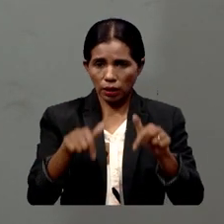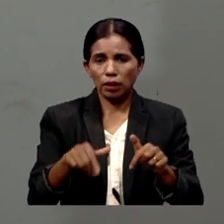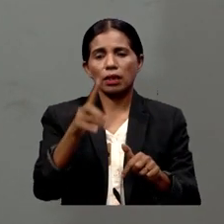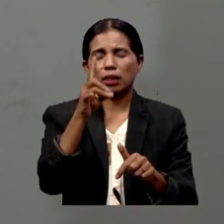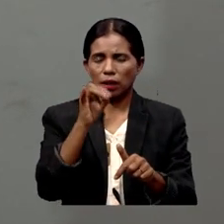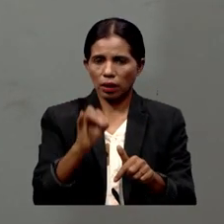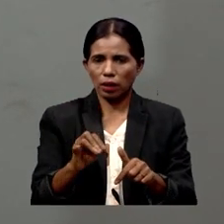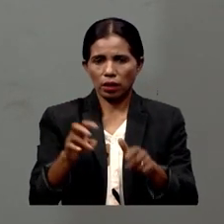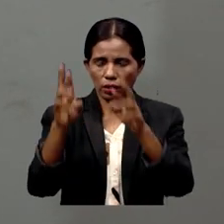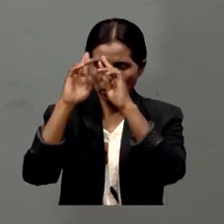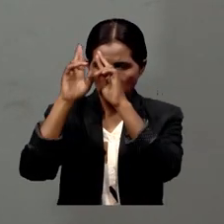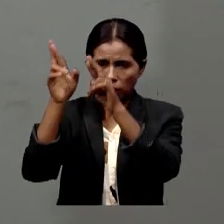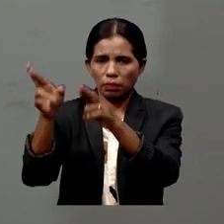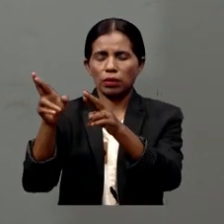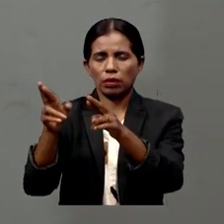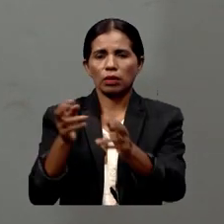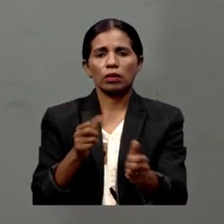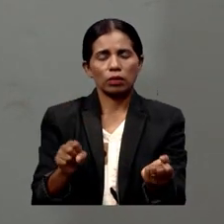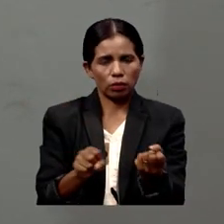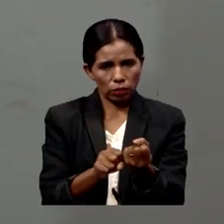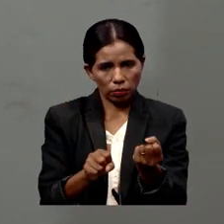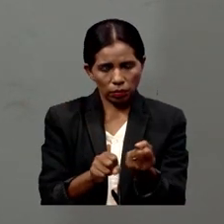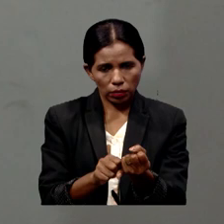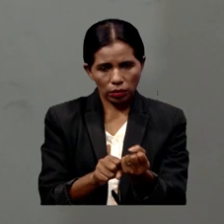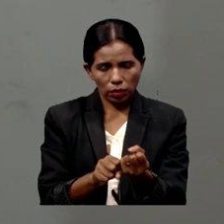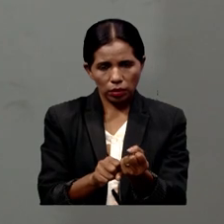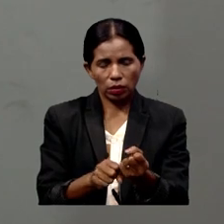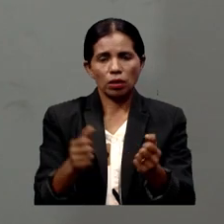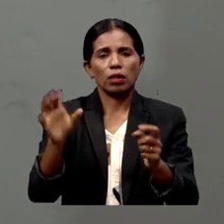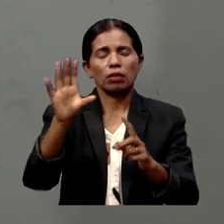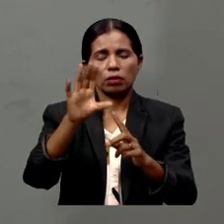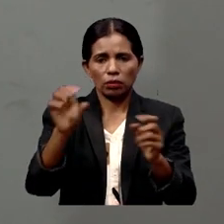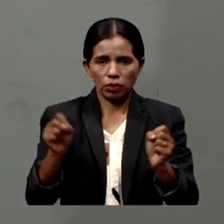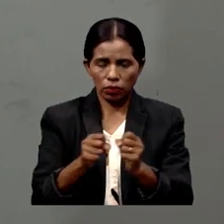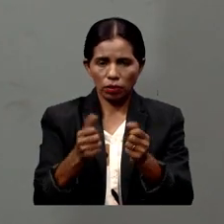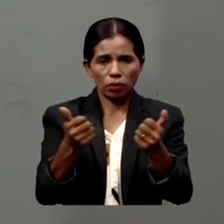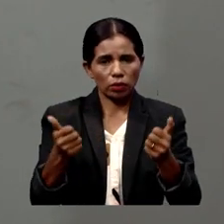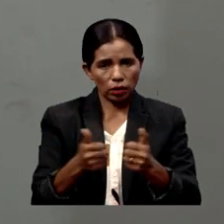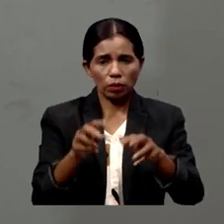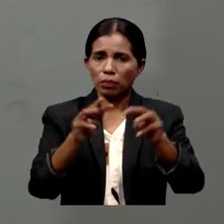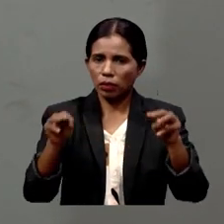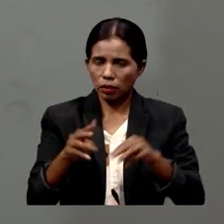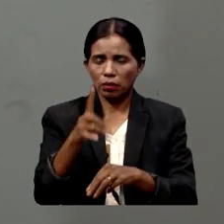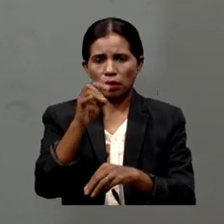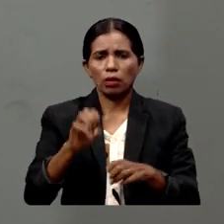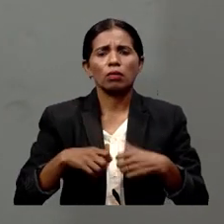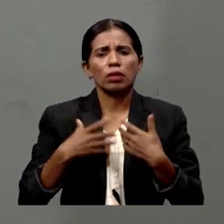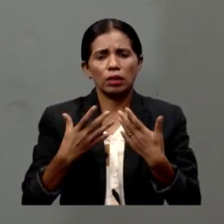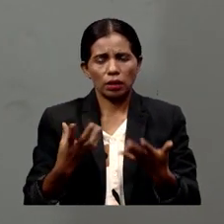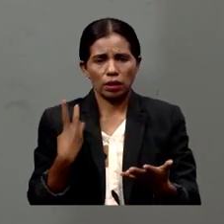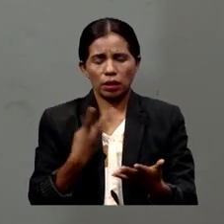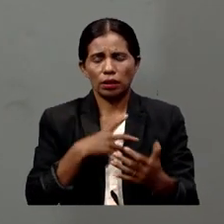tu respeita, no mos contribui, colabora com a autoridade municipal dele, pensa e também conserva de